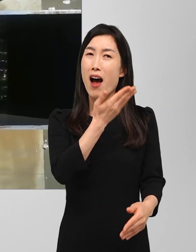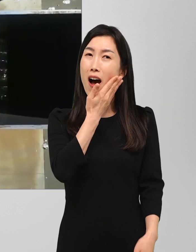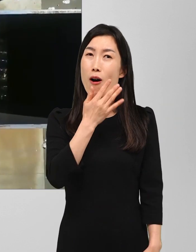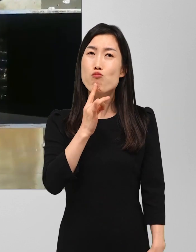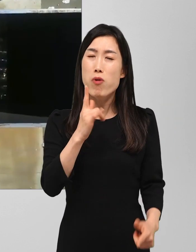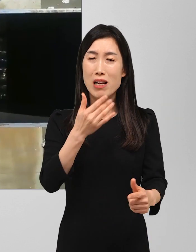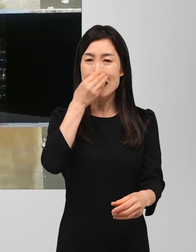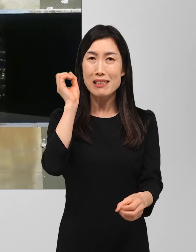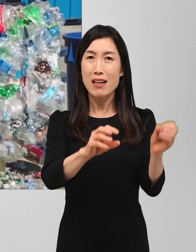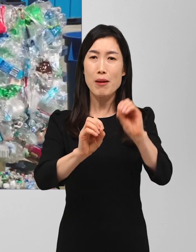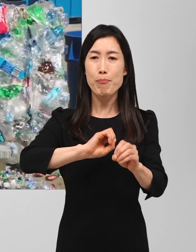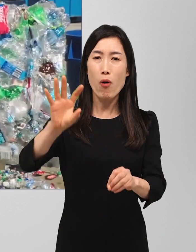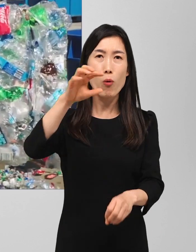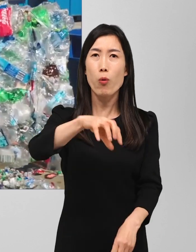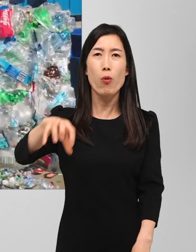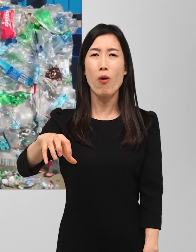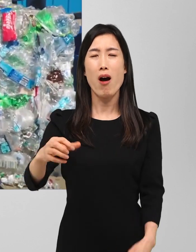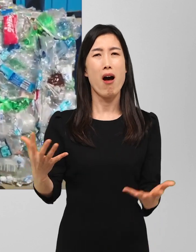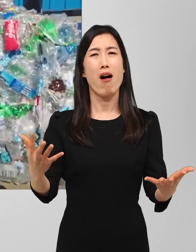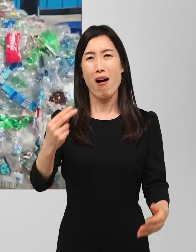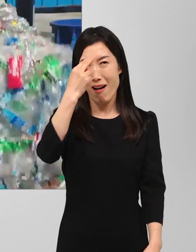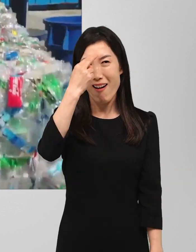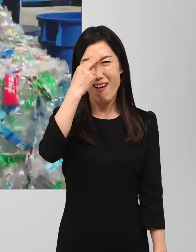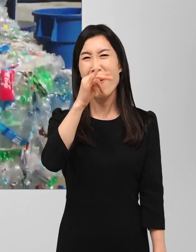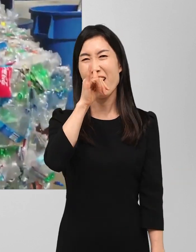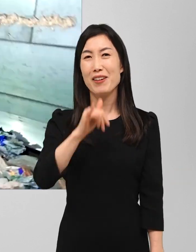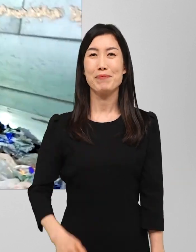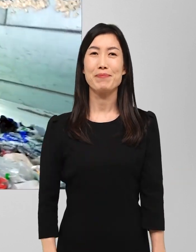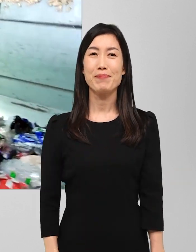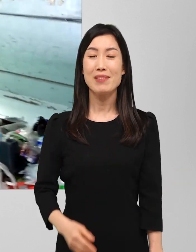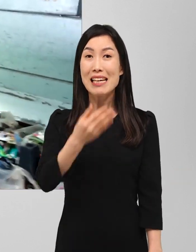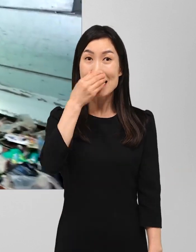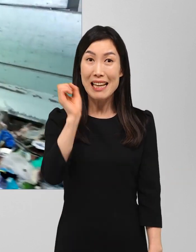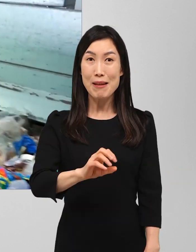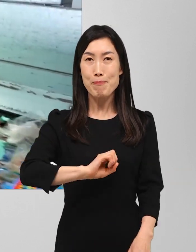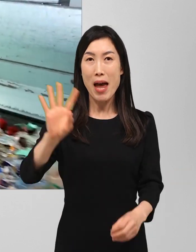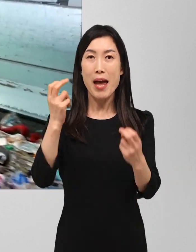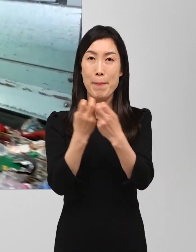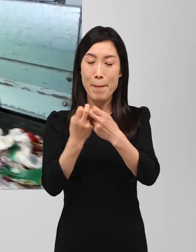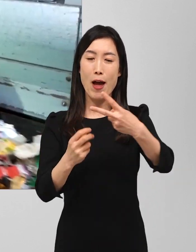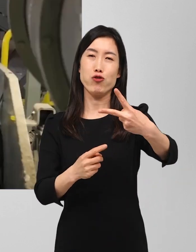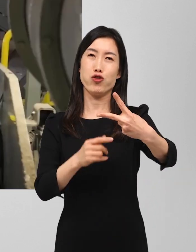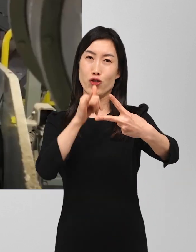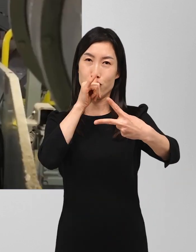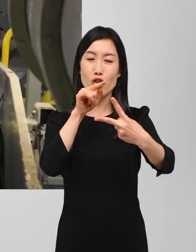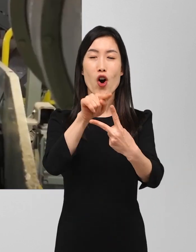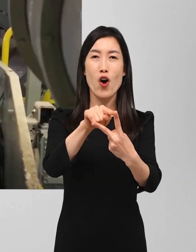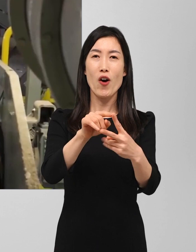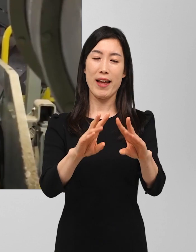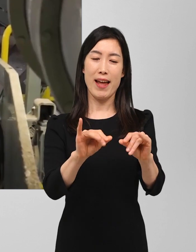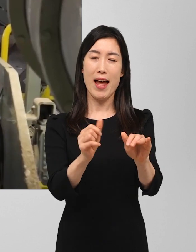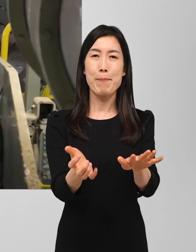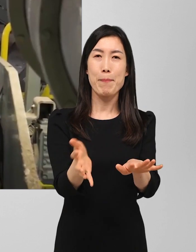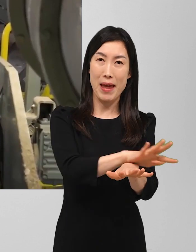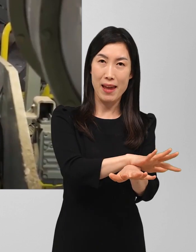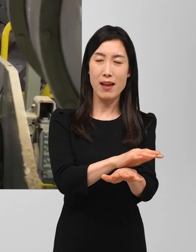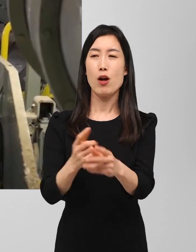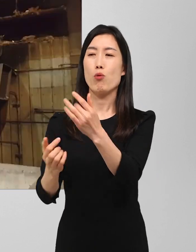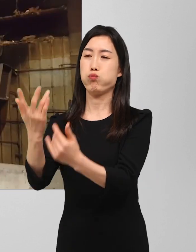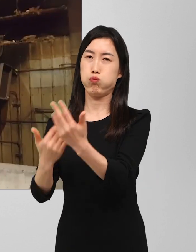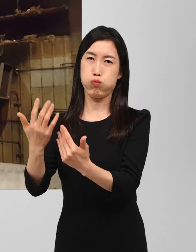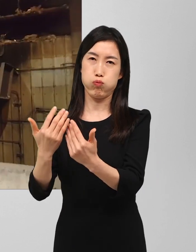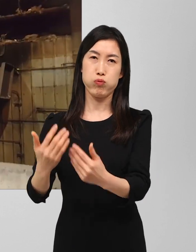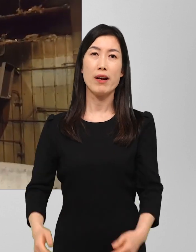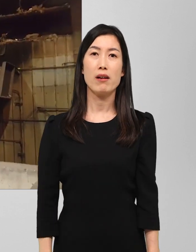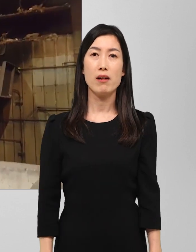이런 자원의 낭비뿐 아니라 폐기물 처리에 대해서도 굉장히 곤란한 문제인데요. 쓰레기를 처리하는 일반적인 방법에는